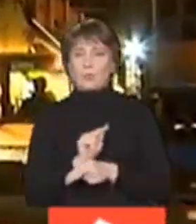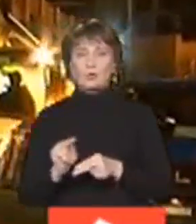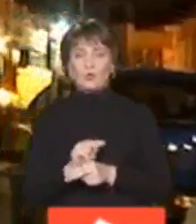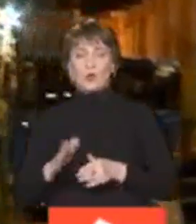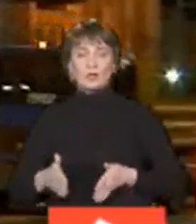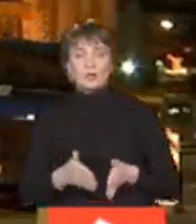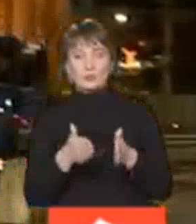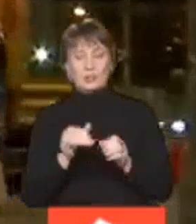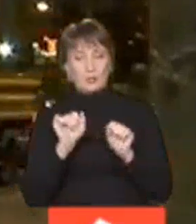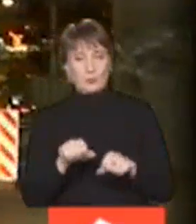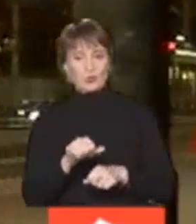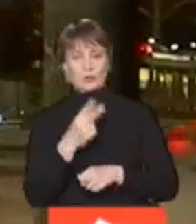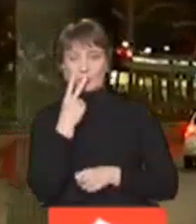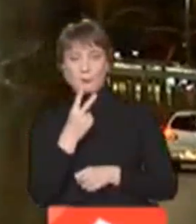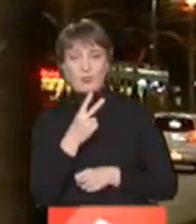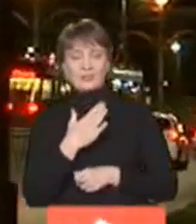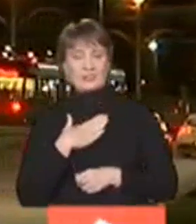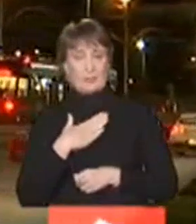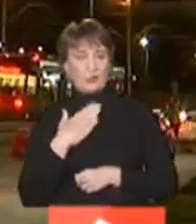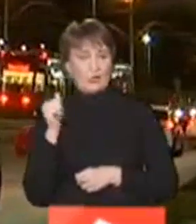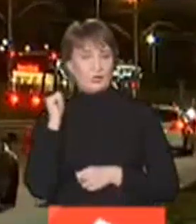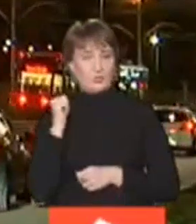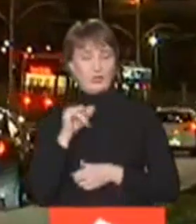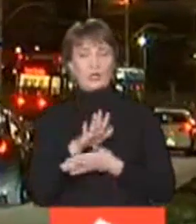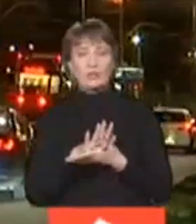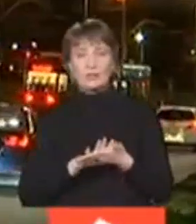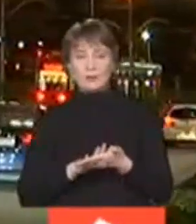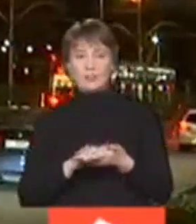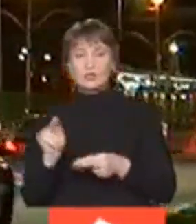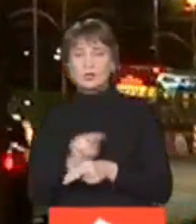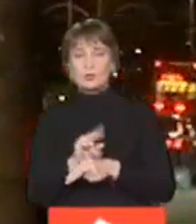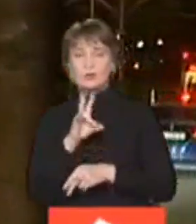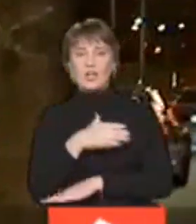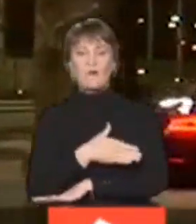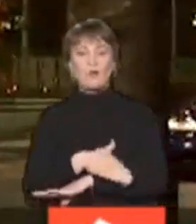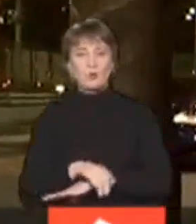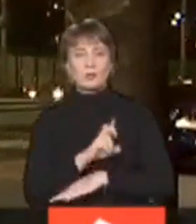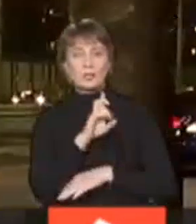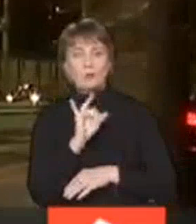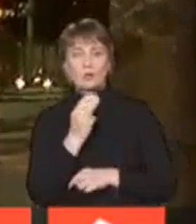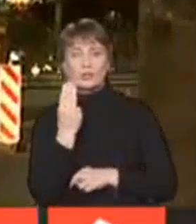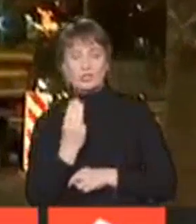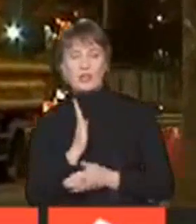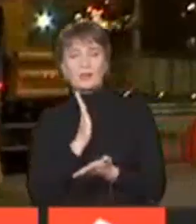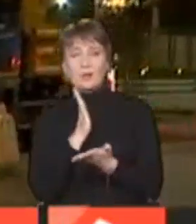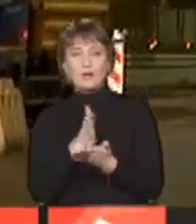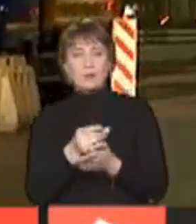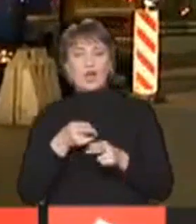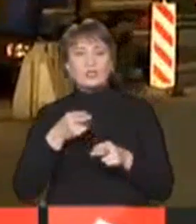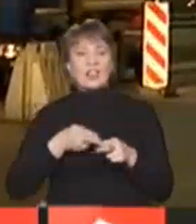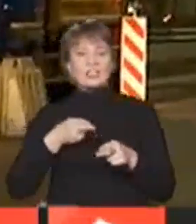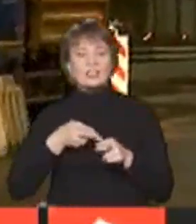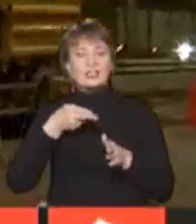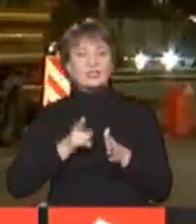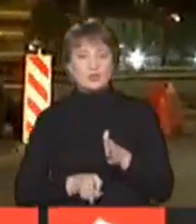можете бачити, за моєю спиною триває ремонт на вулиці Борщагівській у напрямку залізничного вокзалу.